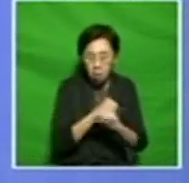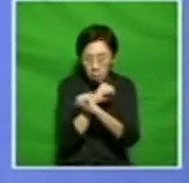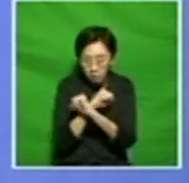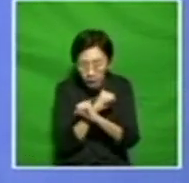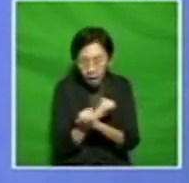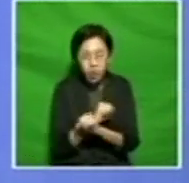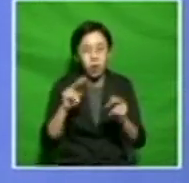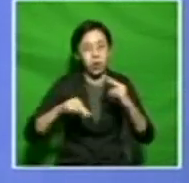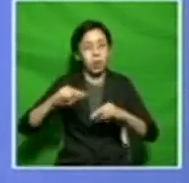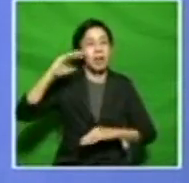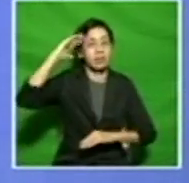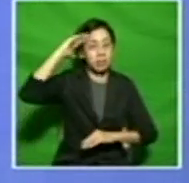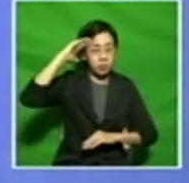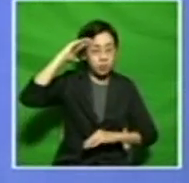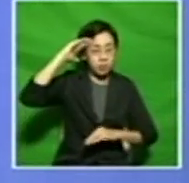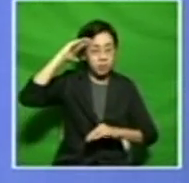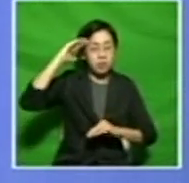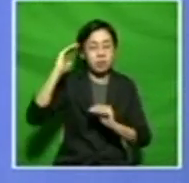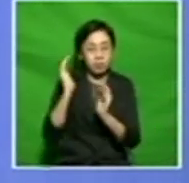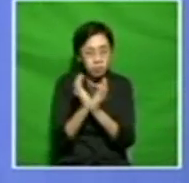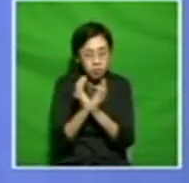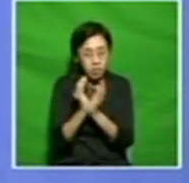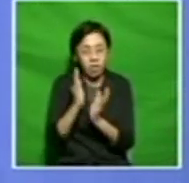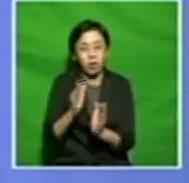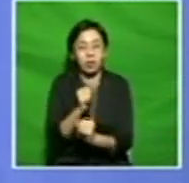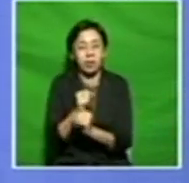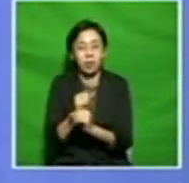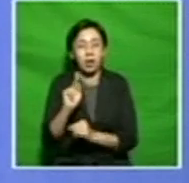ทหารตำรวจเจ้าหน้าที่กอรมน.